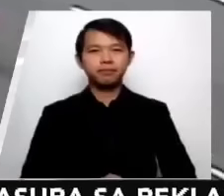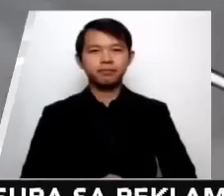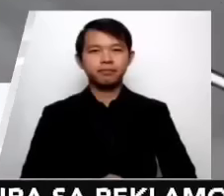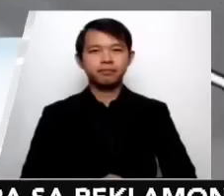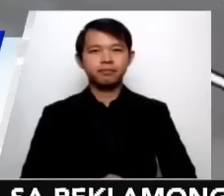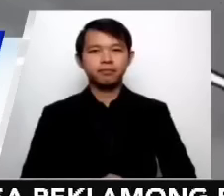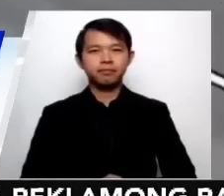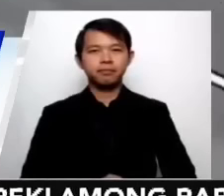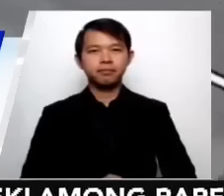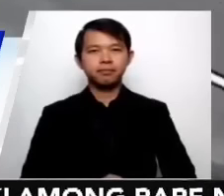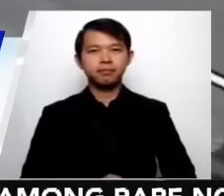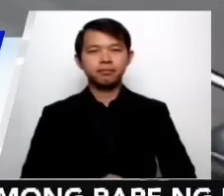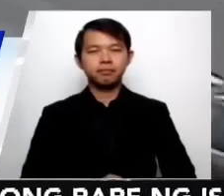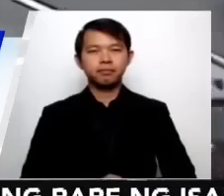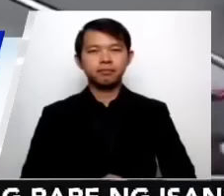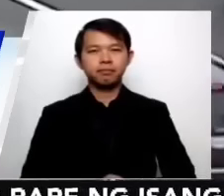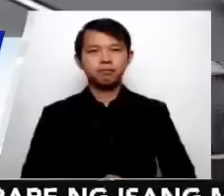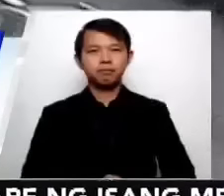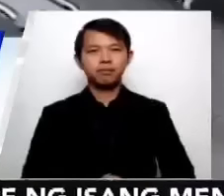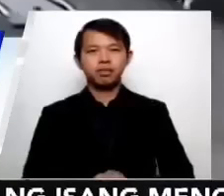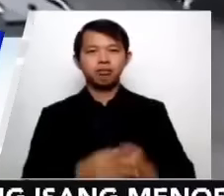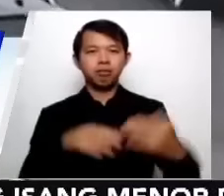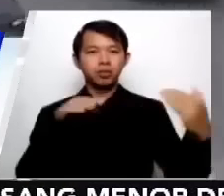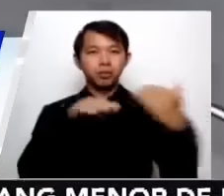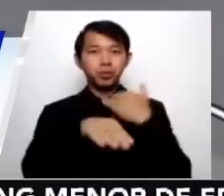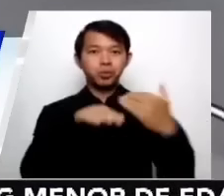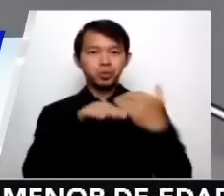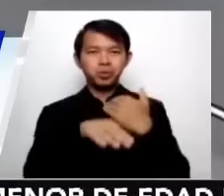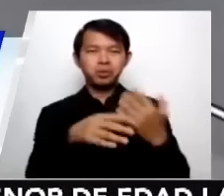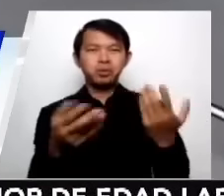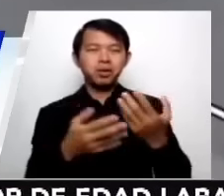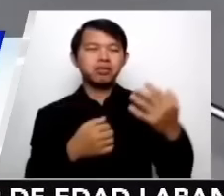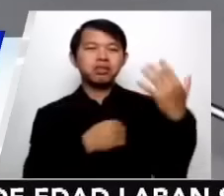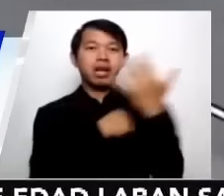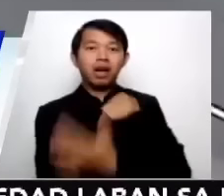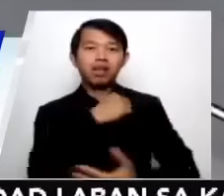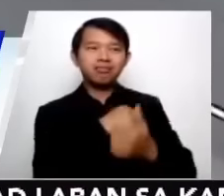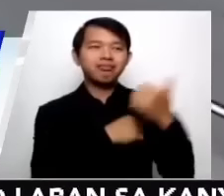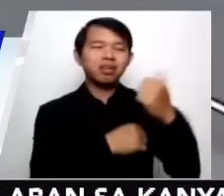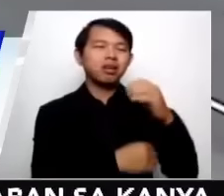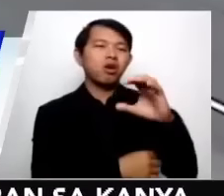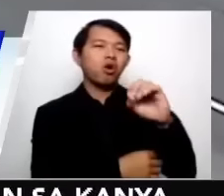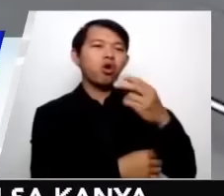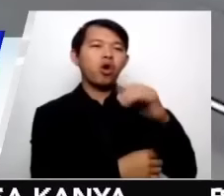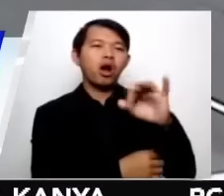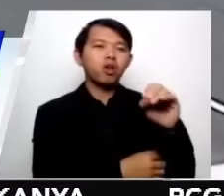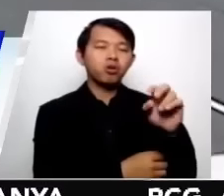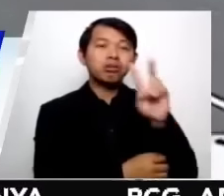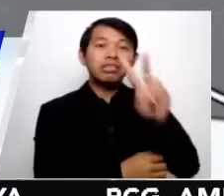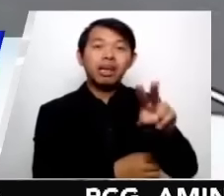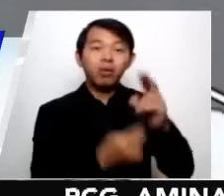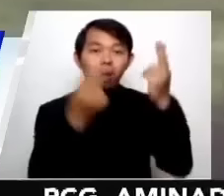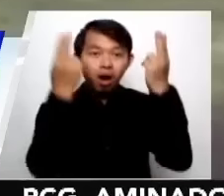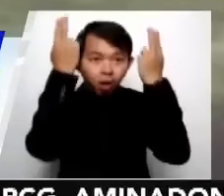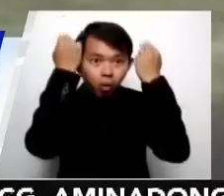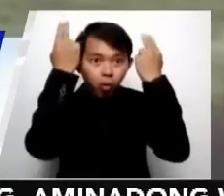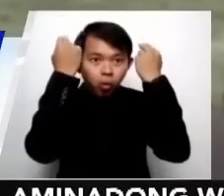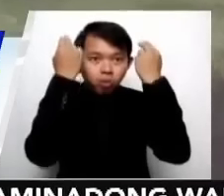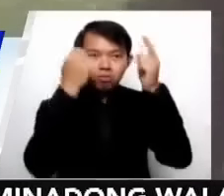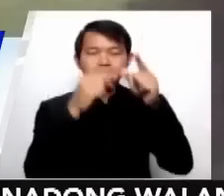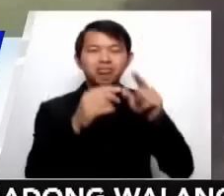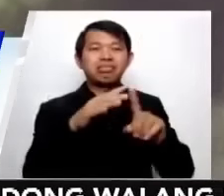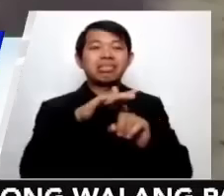Nag-counterflow sa isang highway sa Ohio sa Amerika ang dalawang kabayo. Nakatakas mula sa kwadra ang mga kabayong pag-aari raw ng